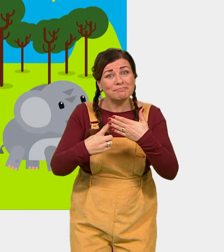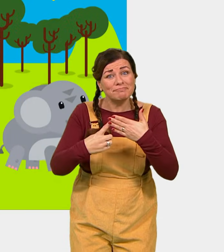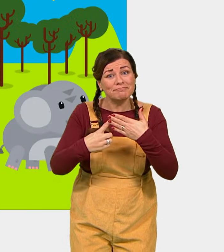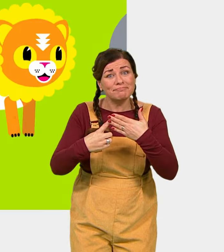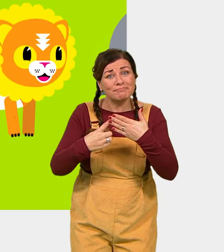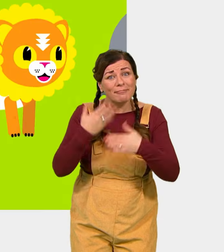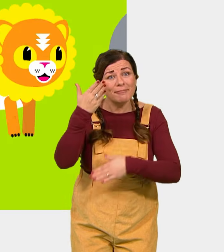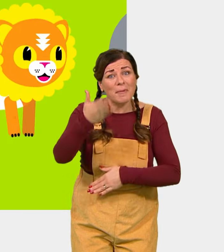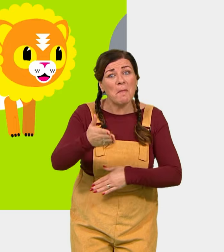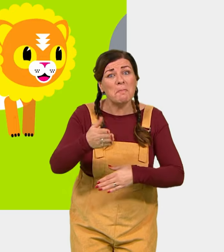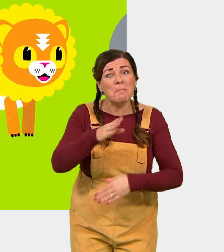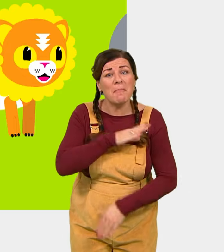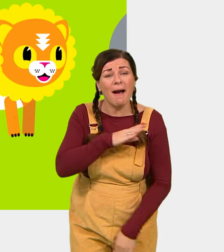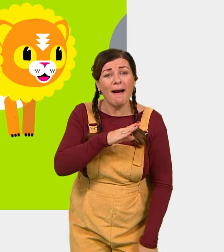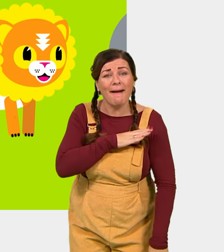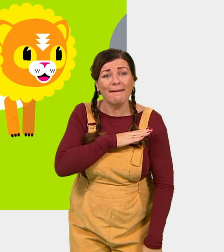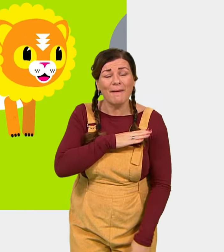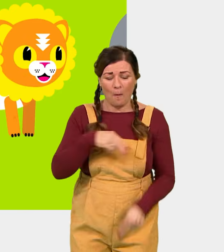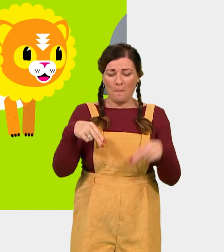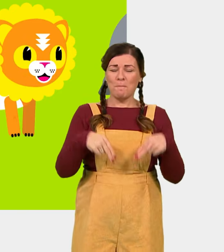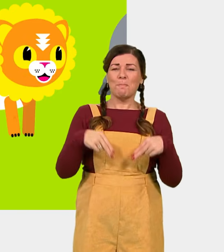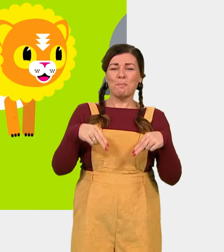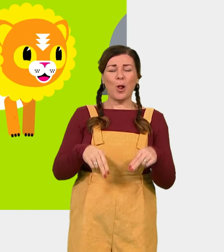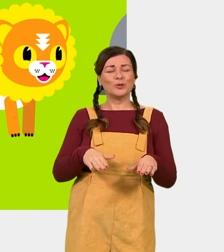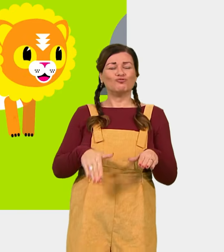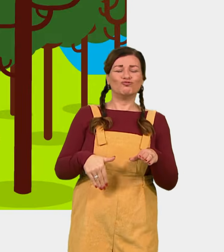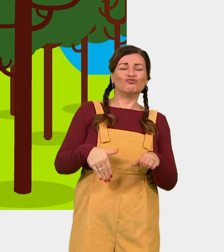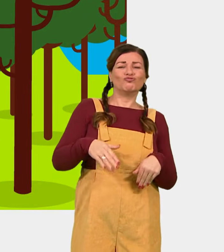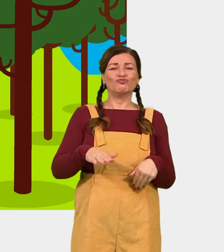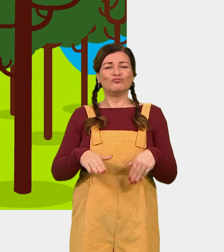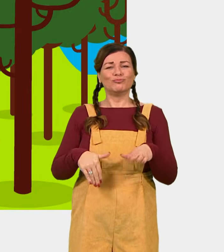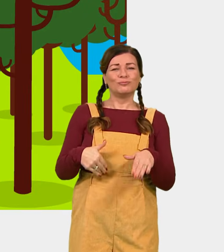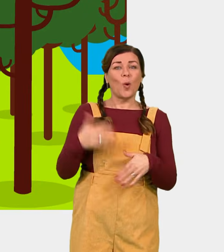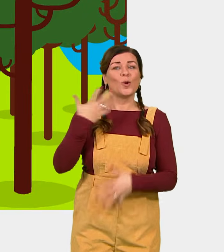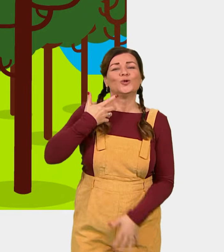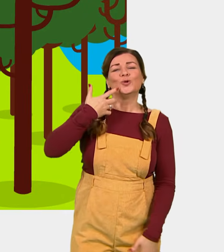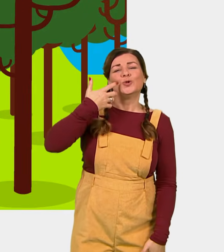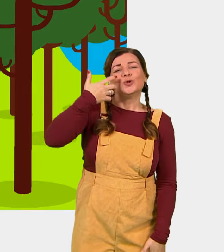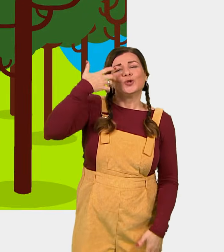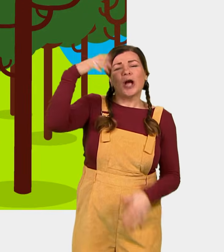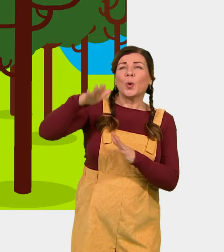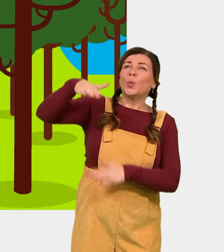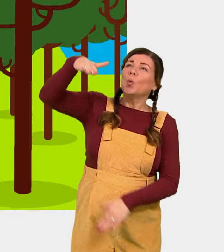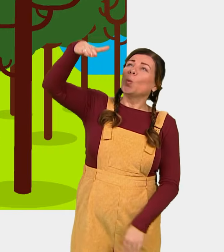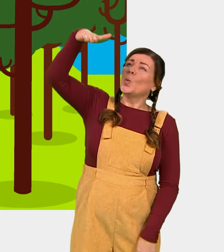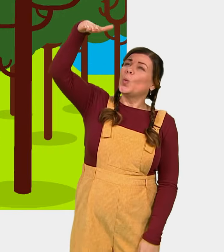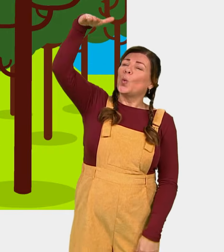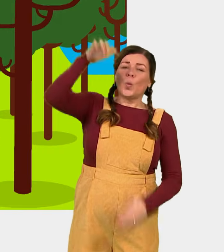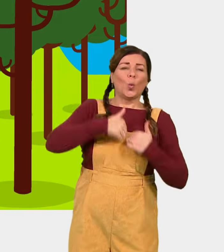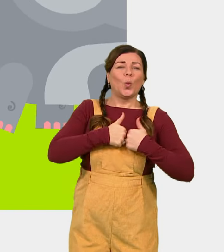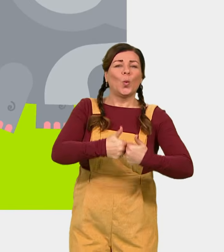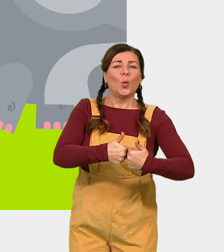parc. Bolgi'r ci a'i antics dwl, a jangl y giraff sy'n dal ac